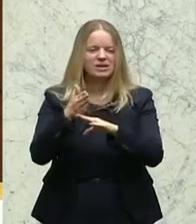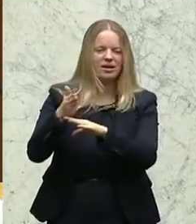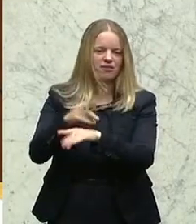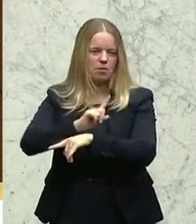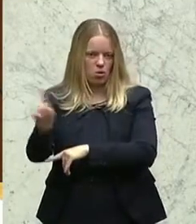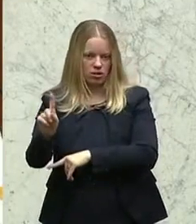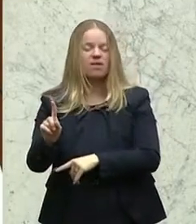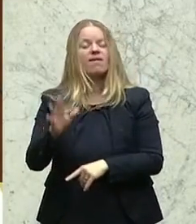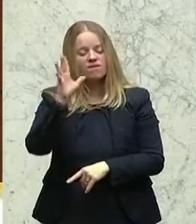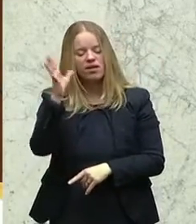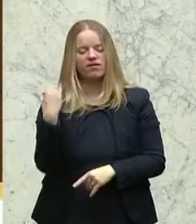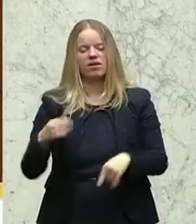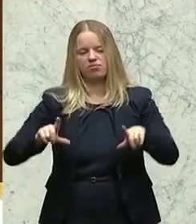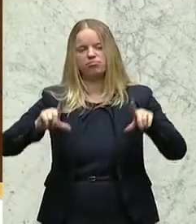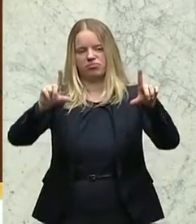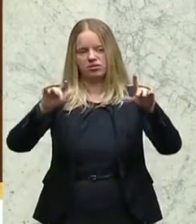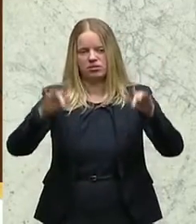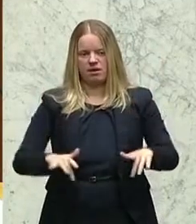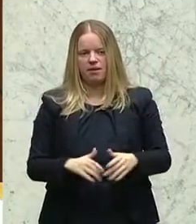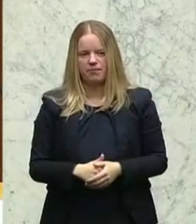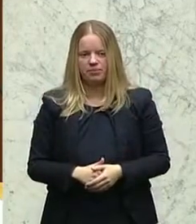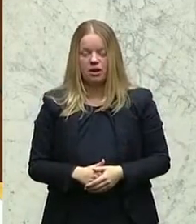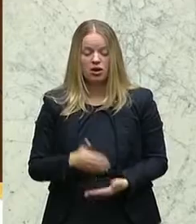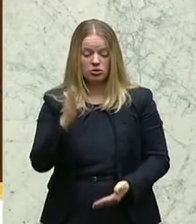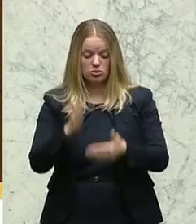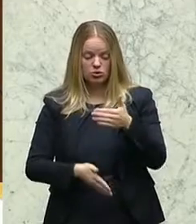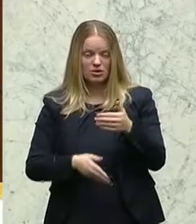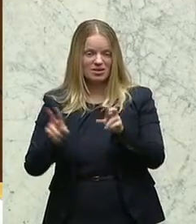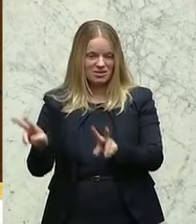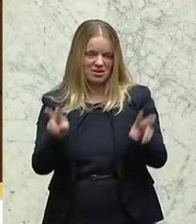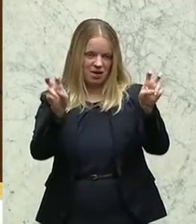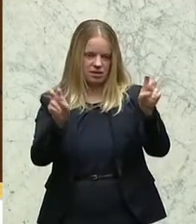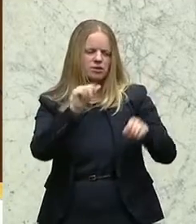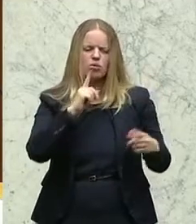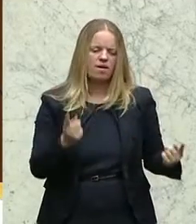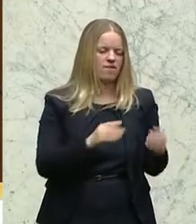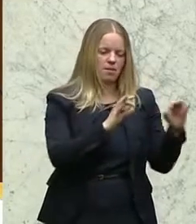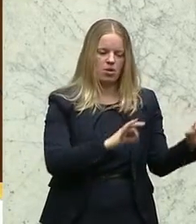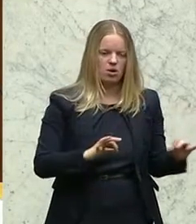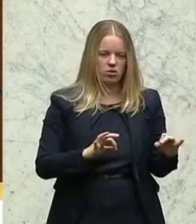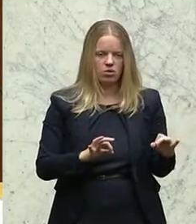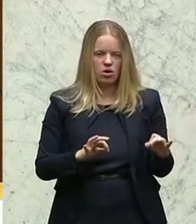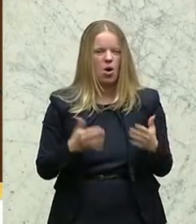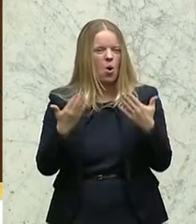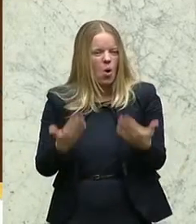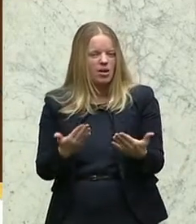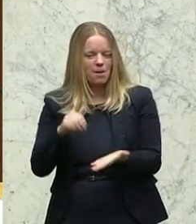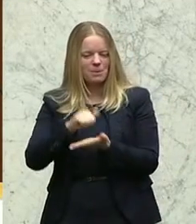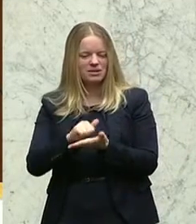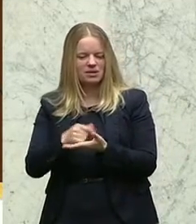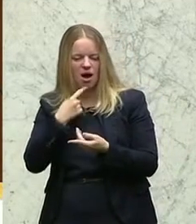auftauchen. Zum Schluss vielleicht ein Zitat zu der ganzen Geschichte, nicht nur zur Gewerbeordnung, von heute eine